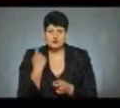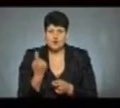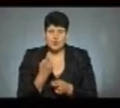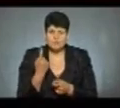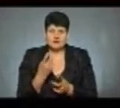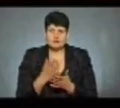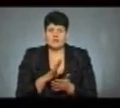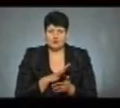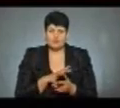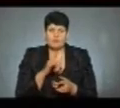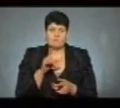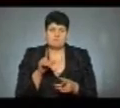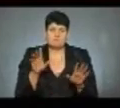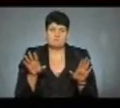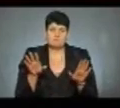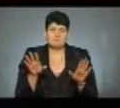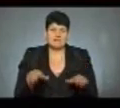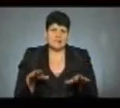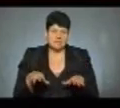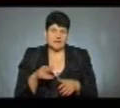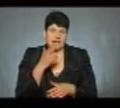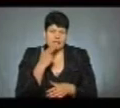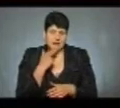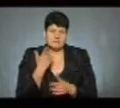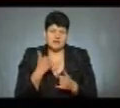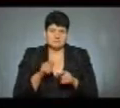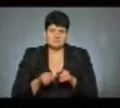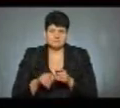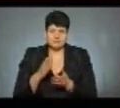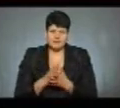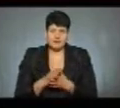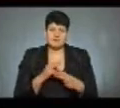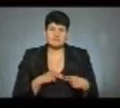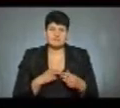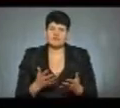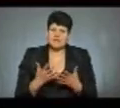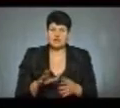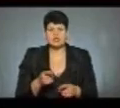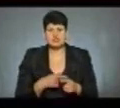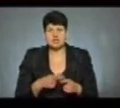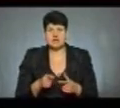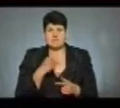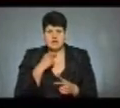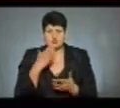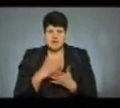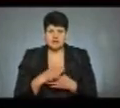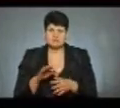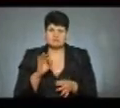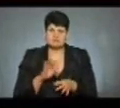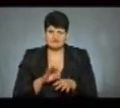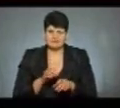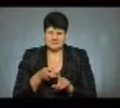зафіксували пташиний грип, зараз на експертизі. Працівники Держпродспоживслужби з'ясовують, чи м'ясо заражене, повідомив начальник